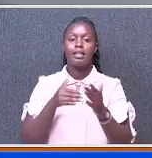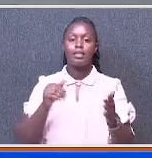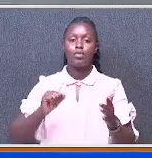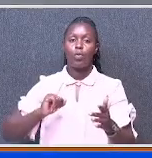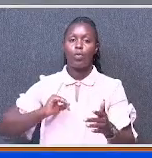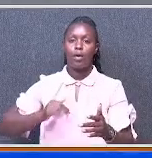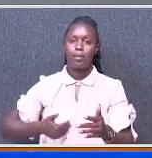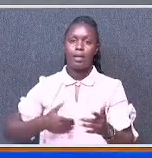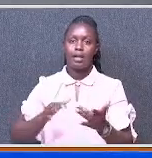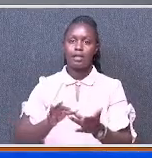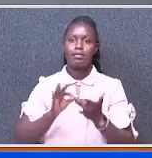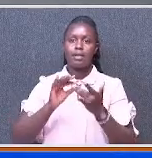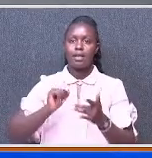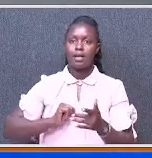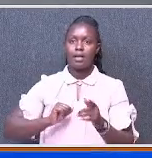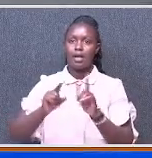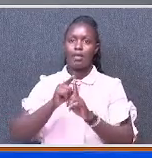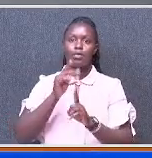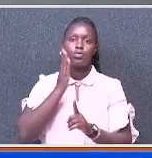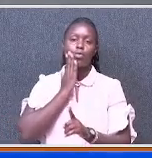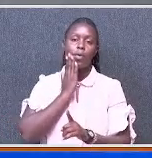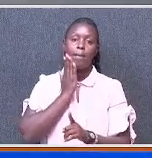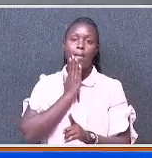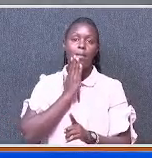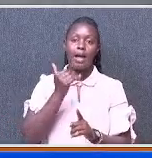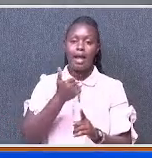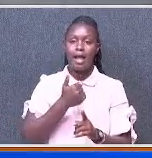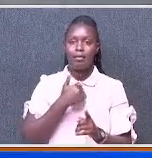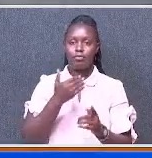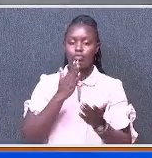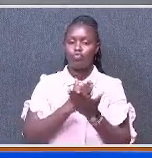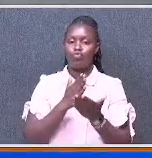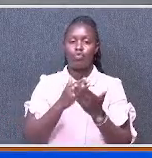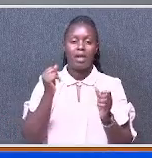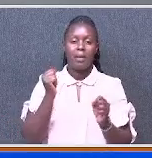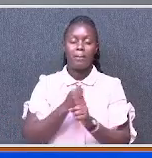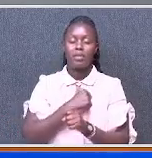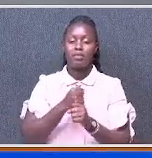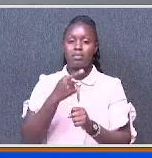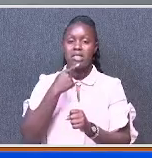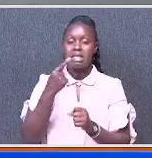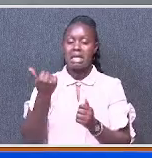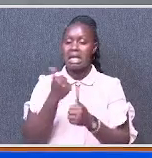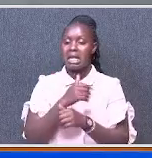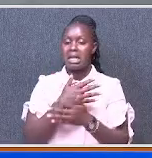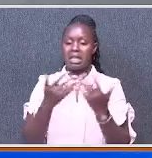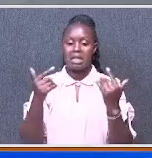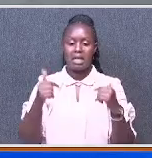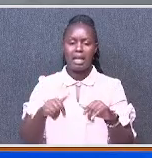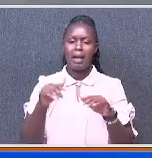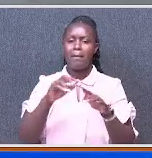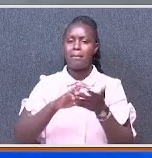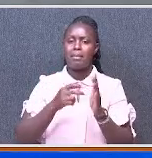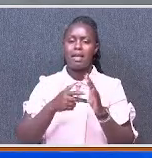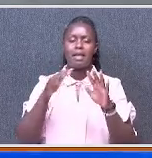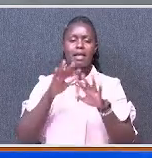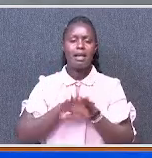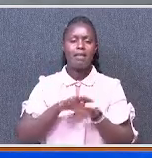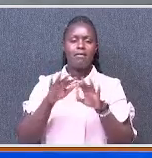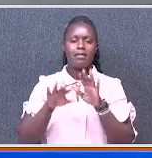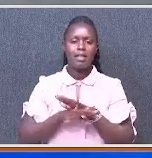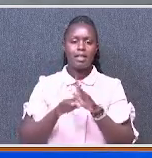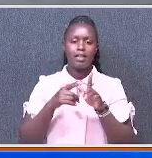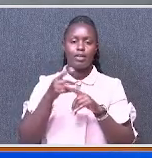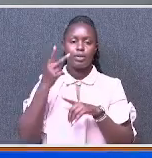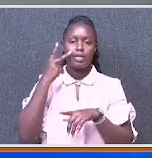mtoto msichana pamoja na mama hawana sauti kabisa. Hiyo kama kila kitu unakuta ile kitu